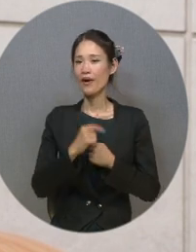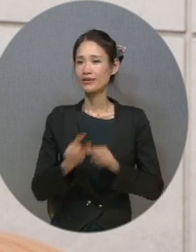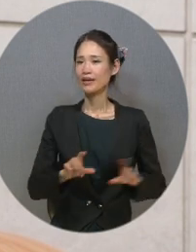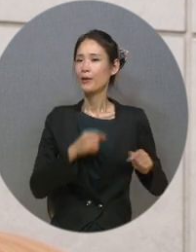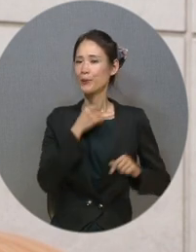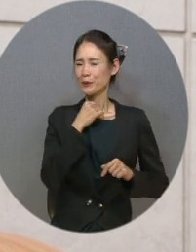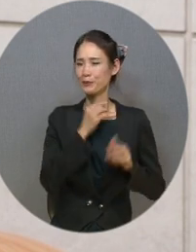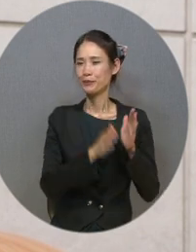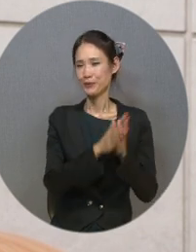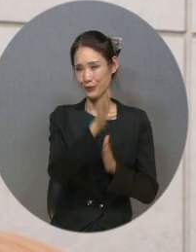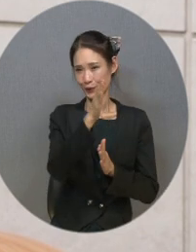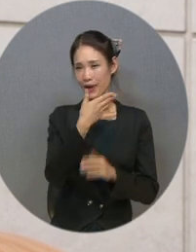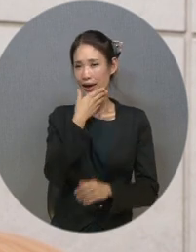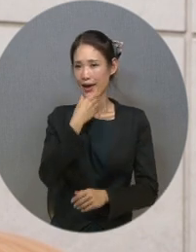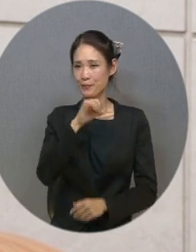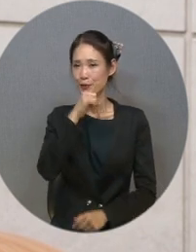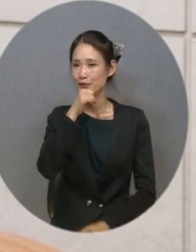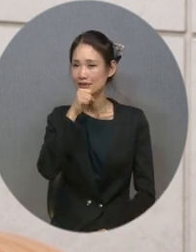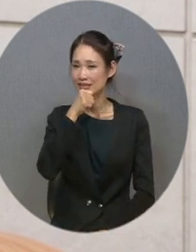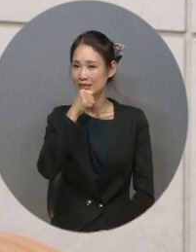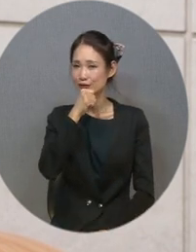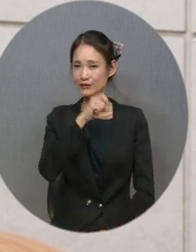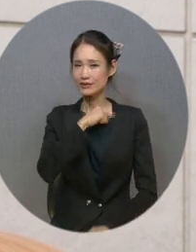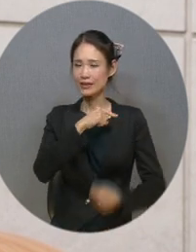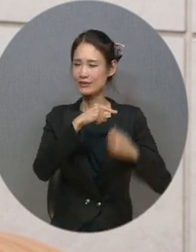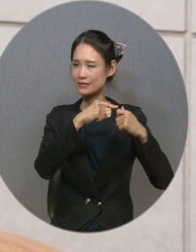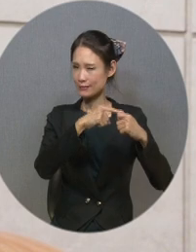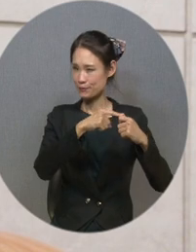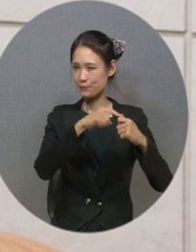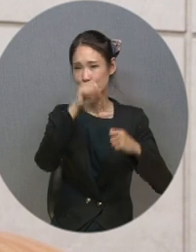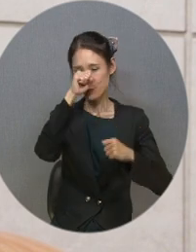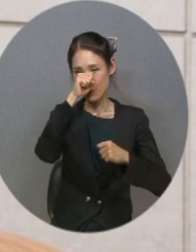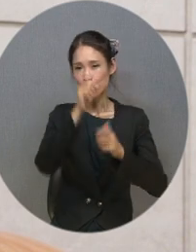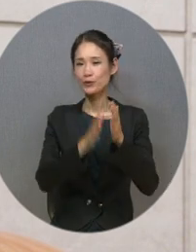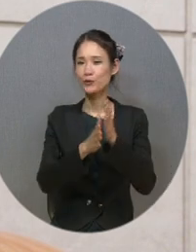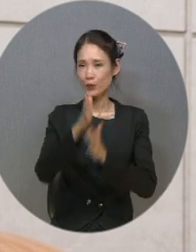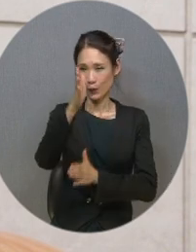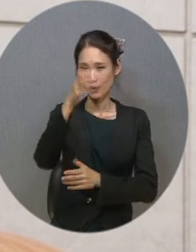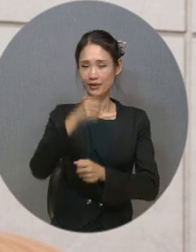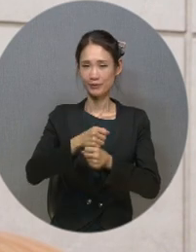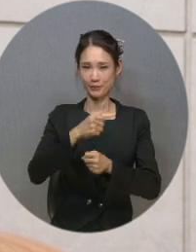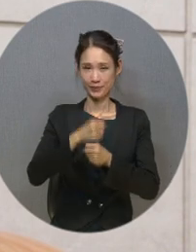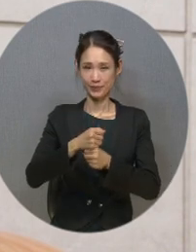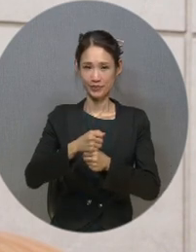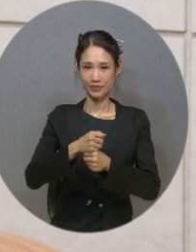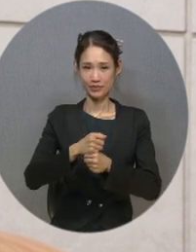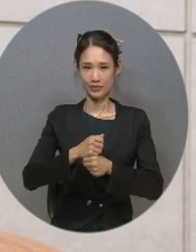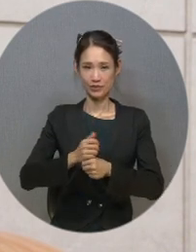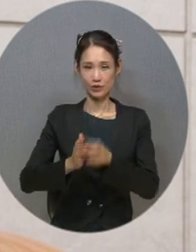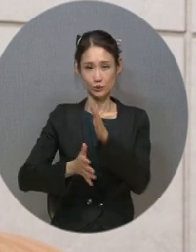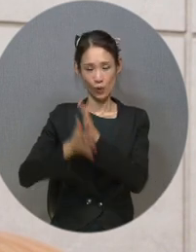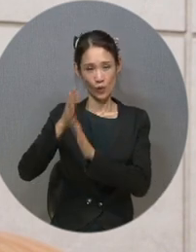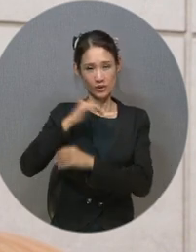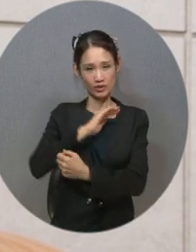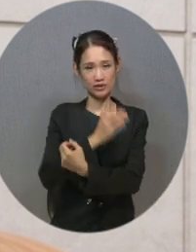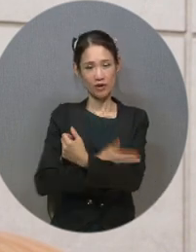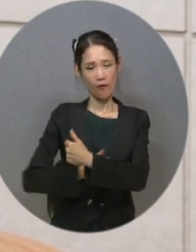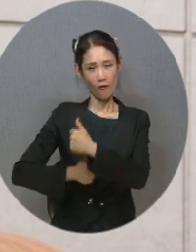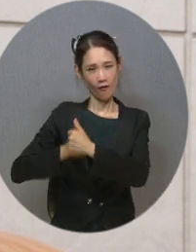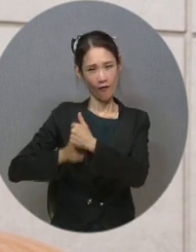도시, 행복지수가 가장 높은 도시로 만들어서 도시 경쟁력을